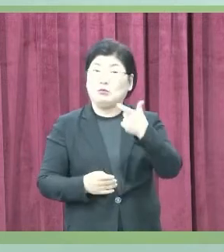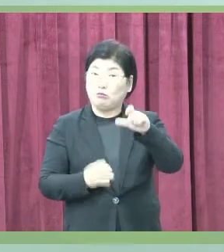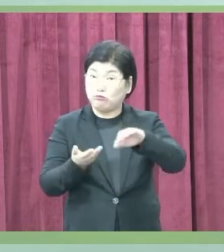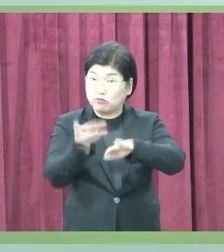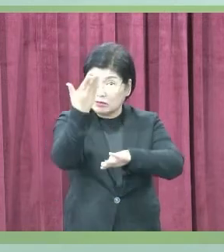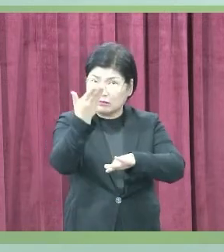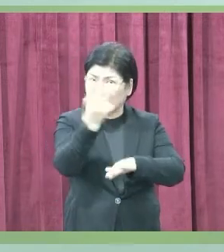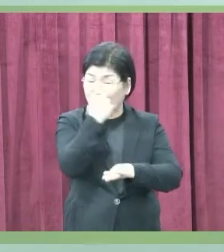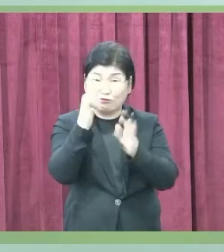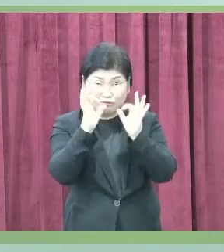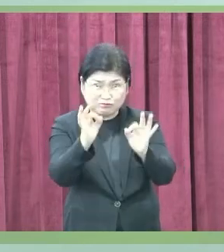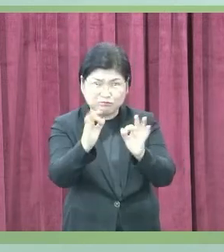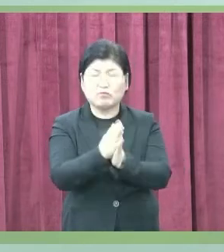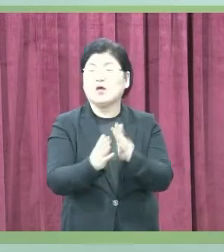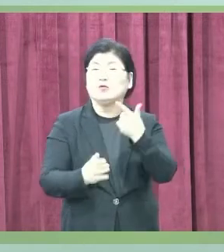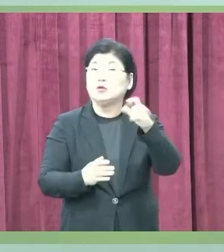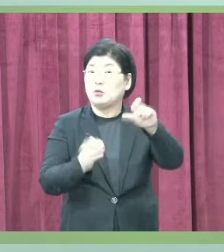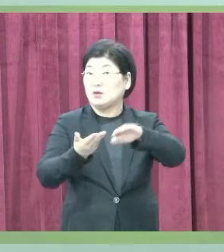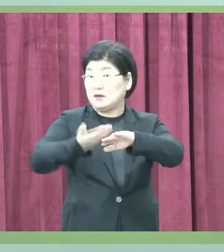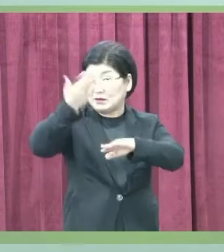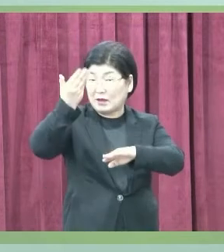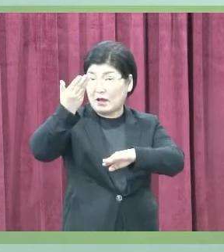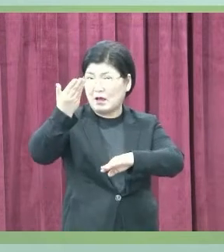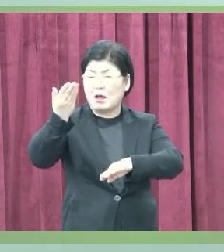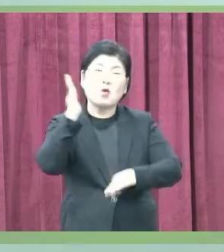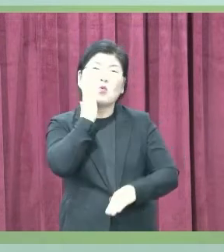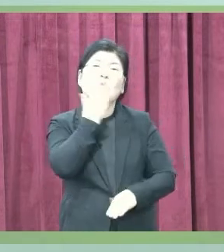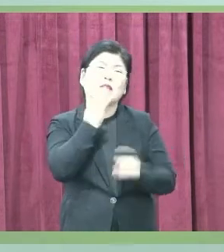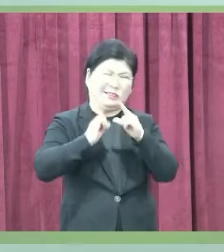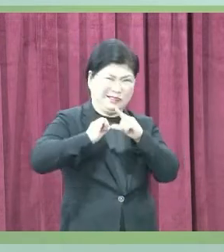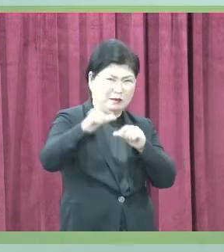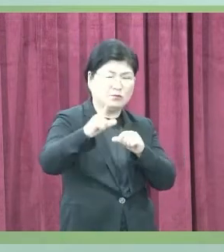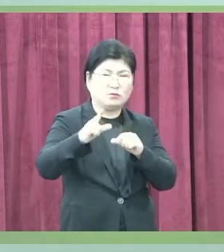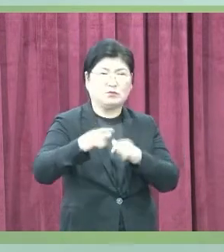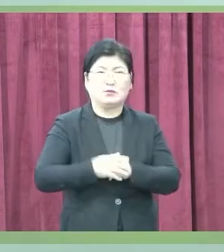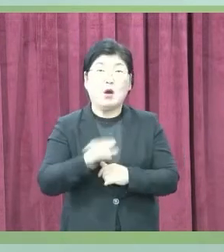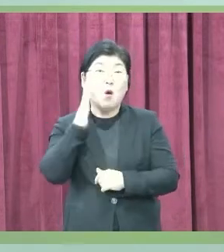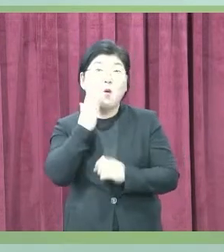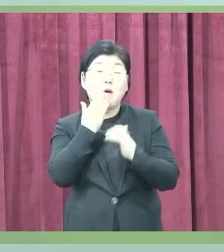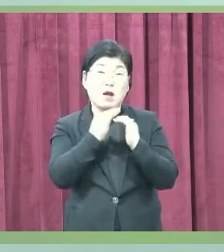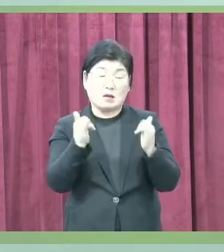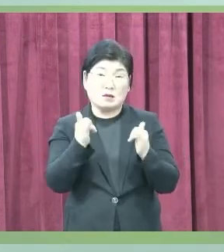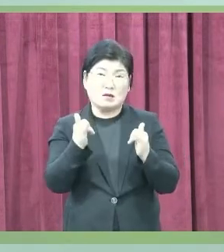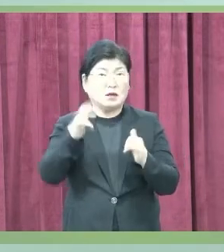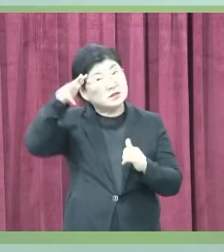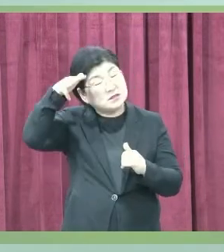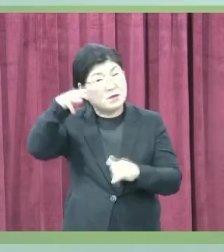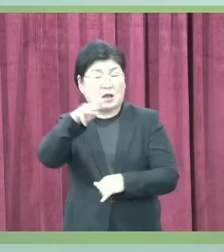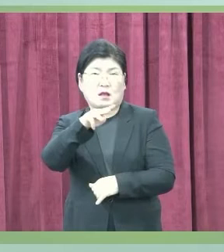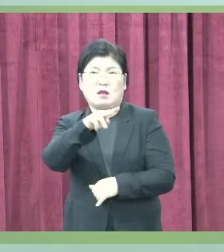비율을 봤어요. 65세 이상의 비율이 가장 높은 건 청각이에요. 근데 청각은 2등이에요. 치매가.